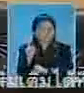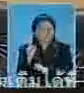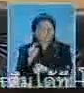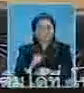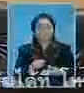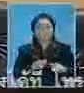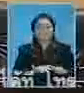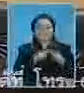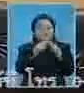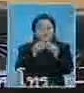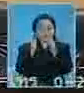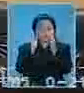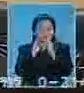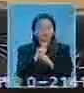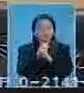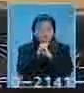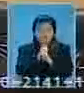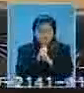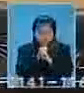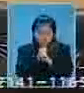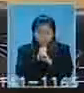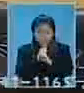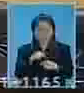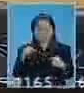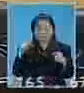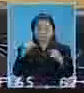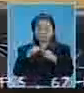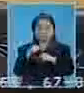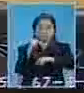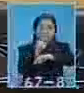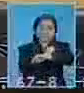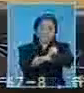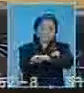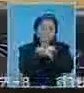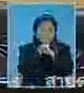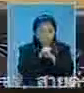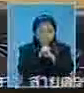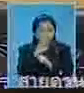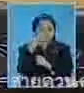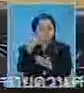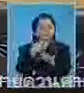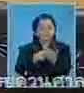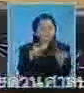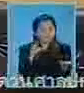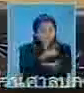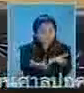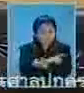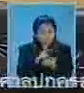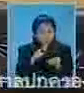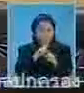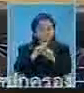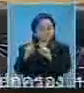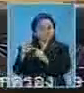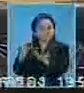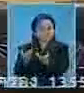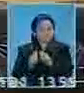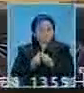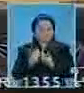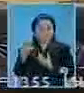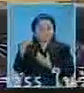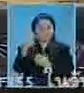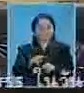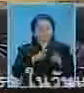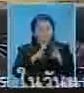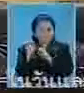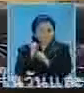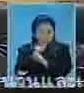ให้ผู้สูงอายุที่ไม่มีสิทธิ์ได้รับบำเหน็จบำนาญในระบบประกันสังคมต่างๆสามารถที่